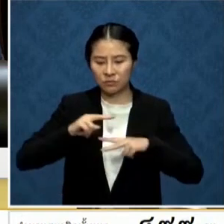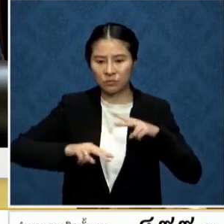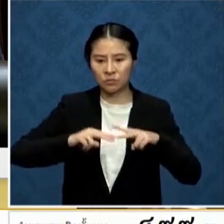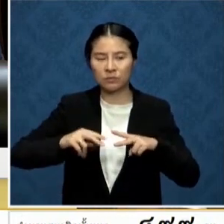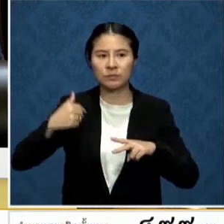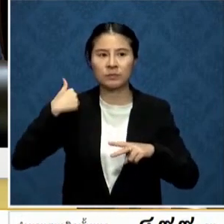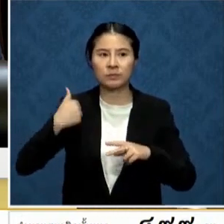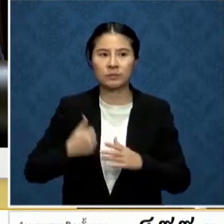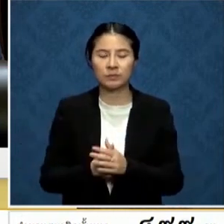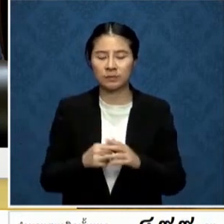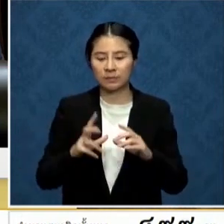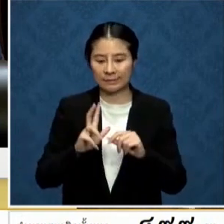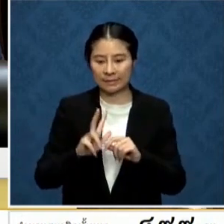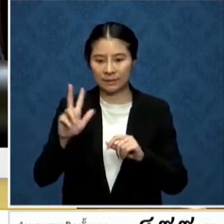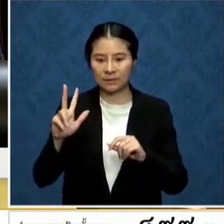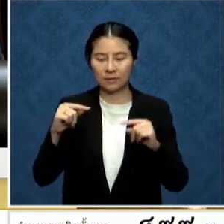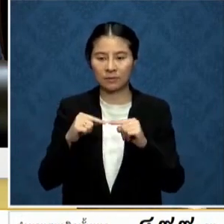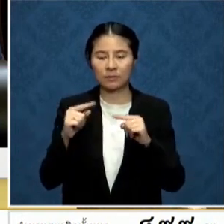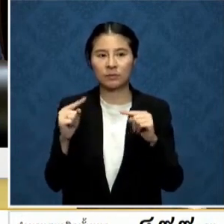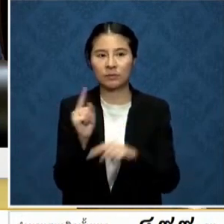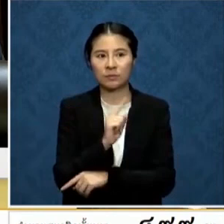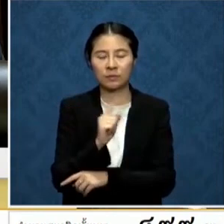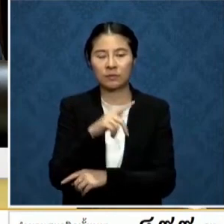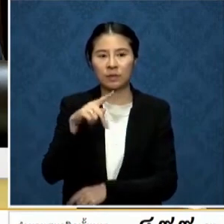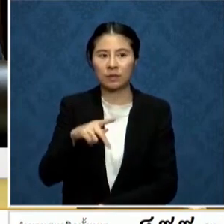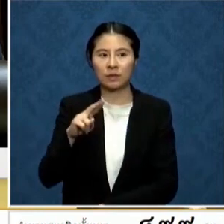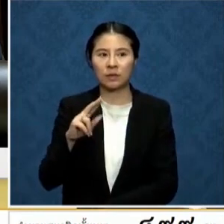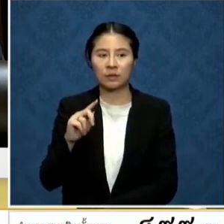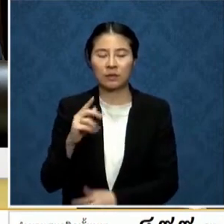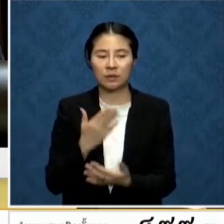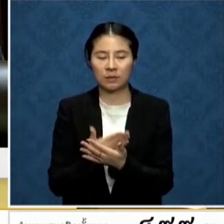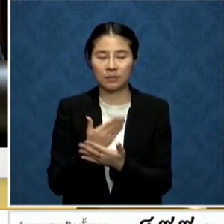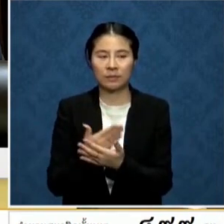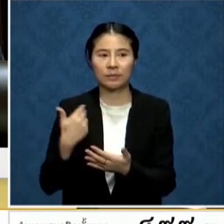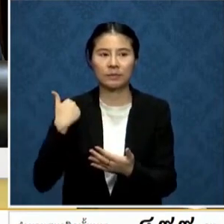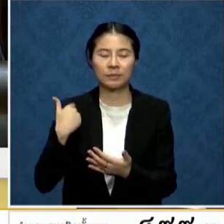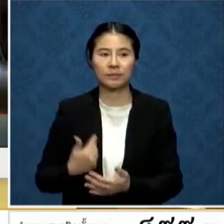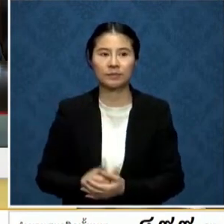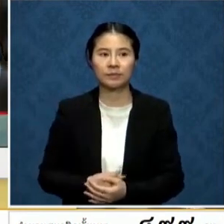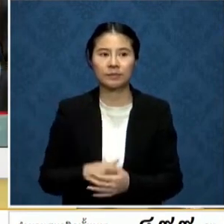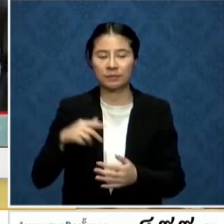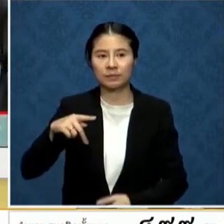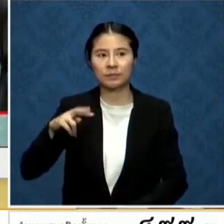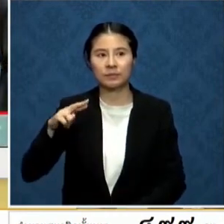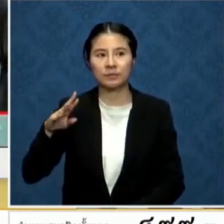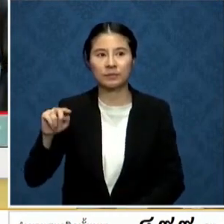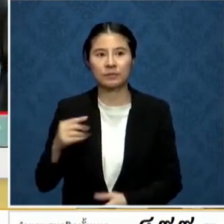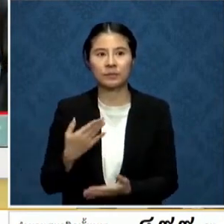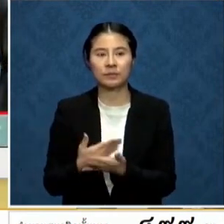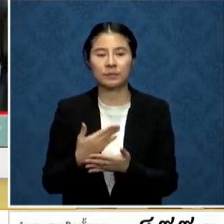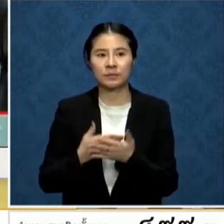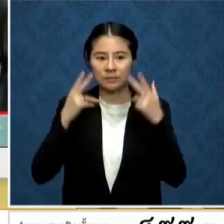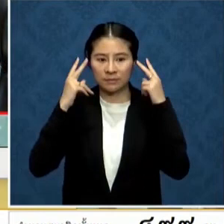ครับเรื่องที่ 3ก็คงเป็นเรื่องของพรบการเงินครับในส่วนพรบการเงินโดยปกติแล้ว